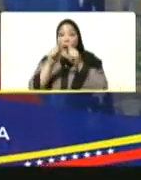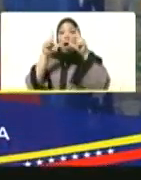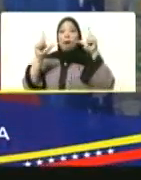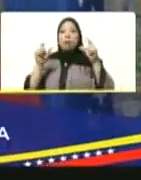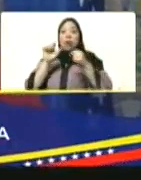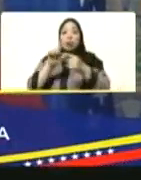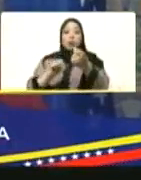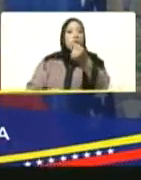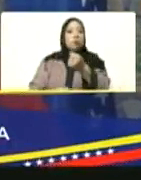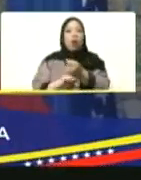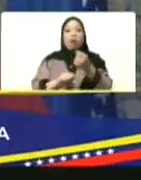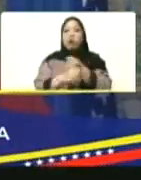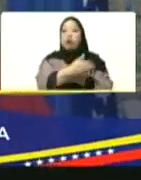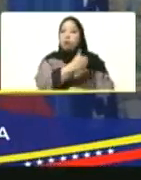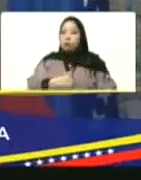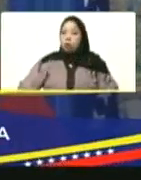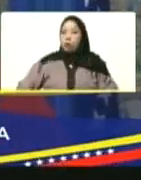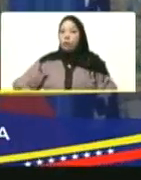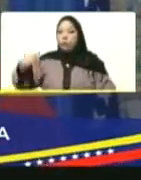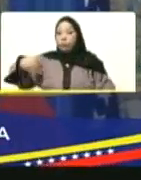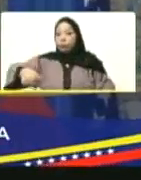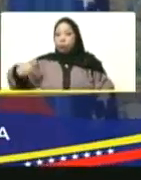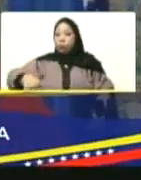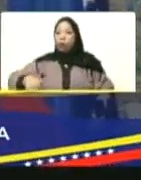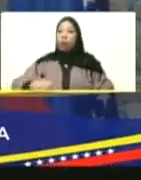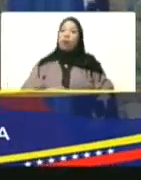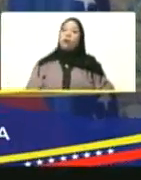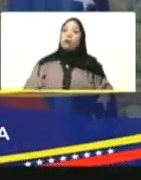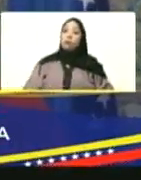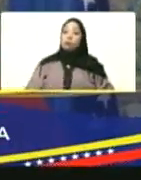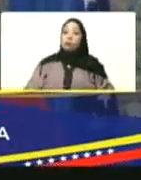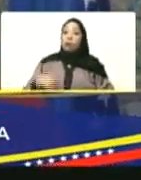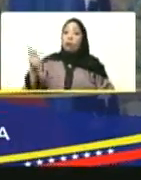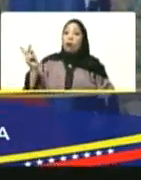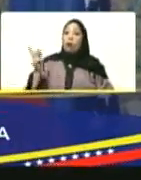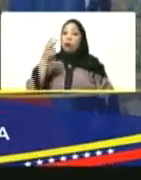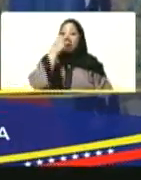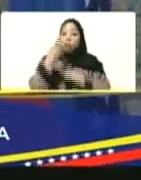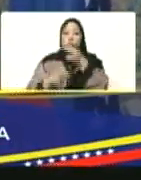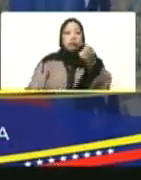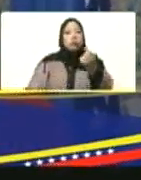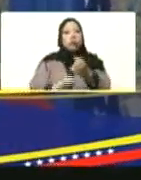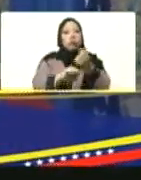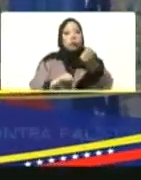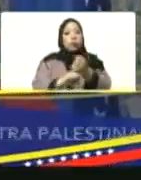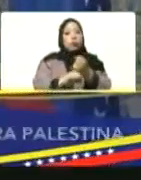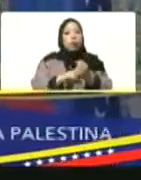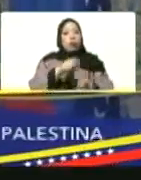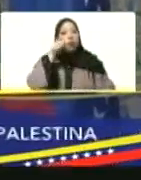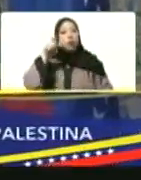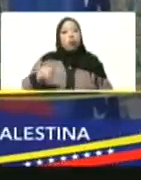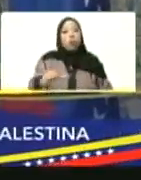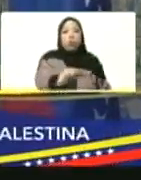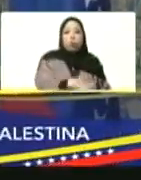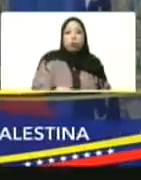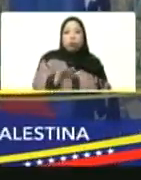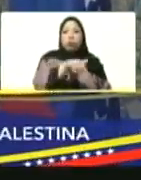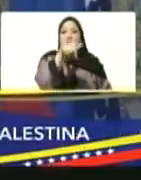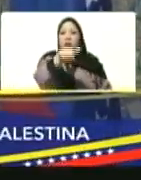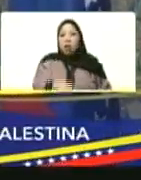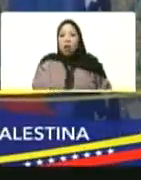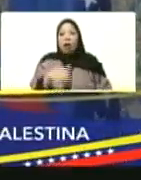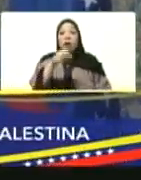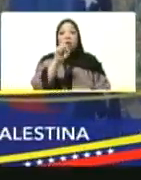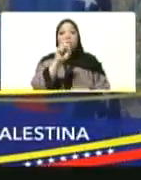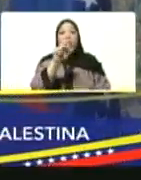au président algérien vis-à-vis le peuple du Sahara